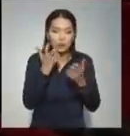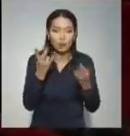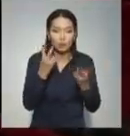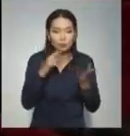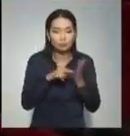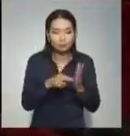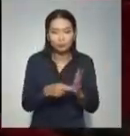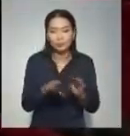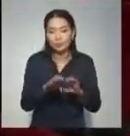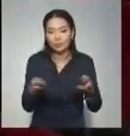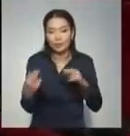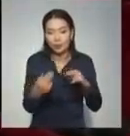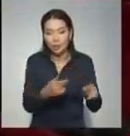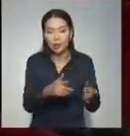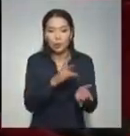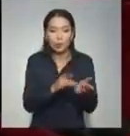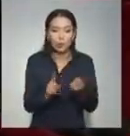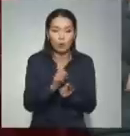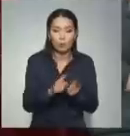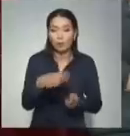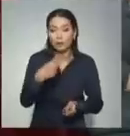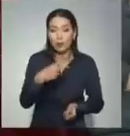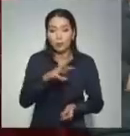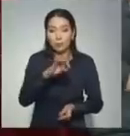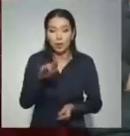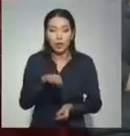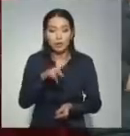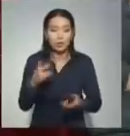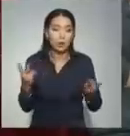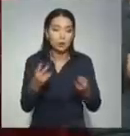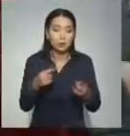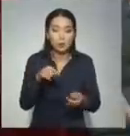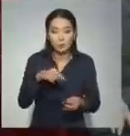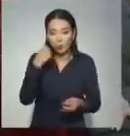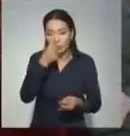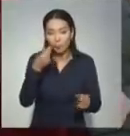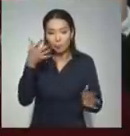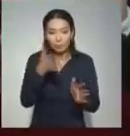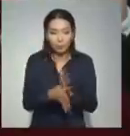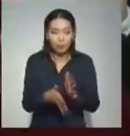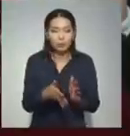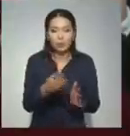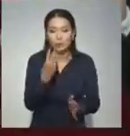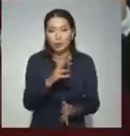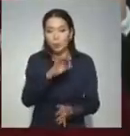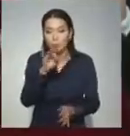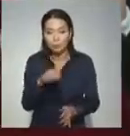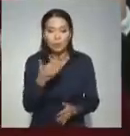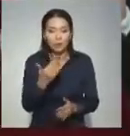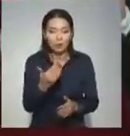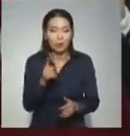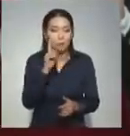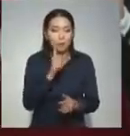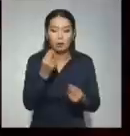насосов, замену сетей и наладку требуется почти 20 миллиардов тенге. В минувшем году запросили около 3 миллиардов, но пока деньги